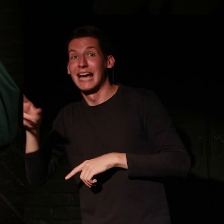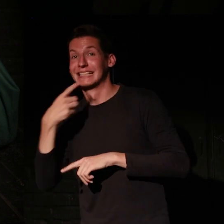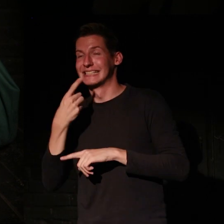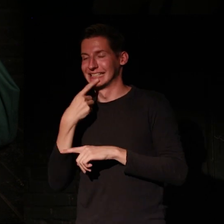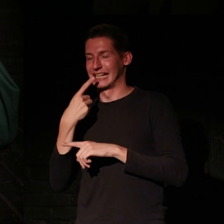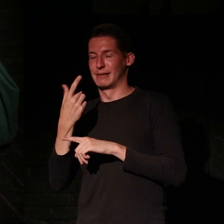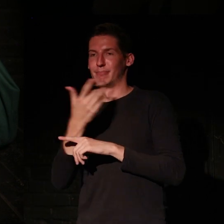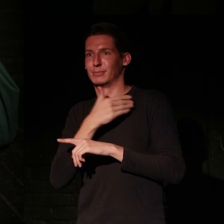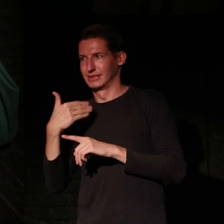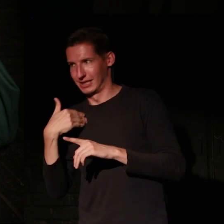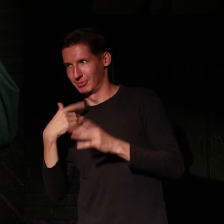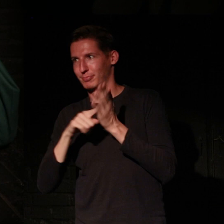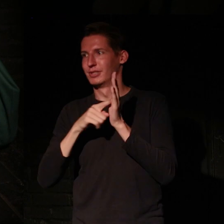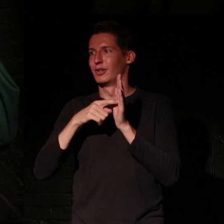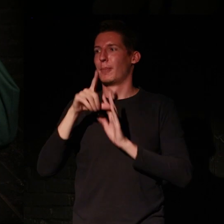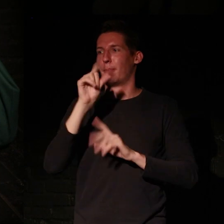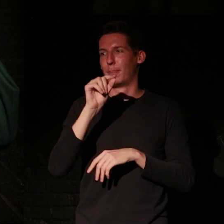przy Prezydium PAN.